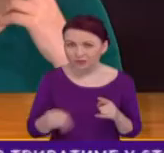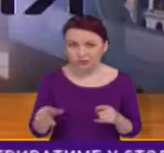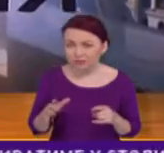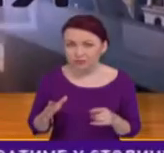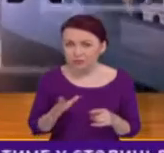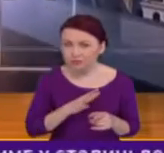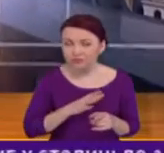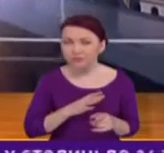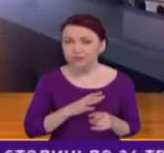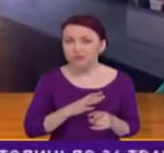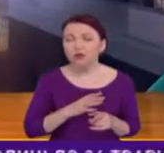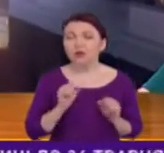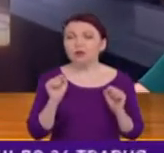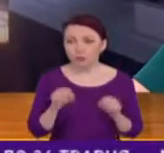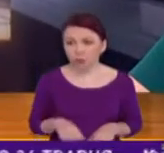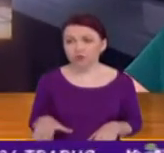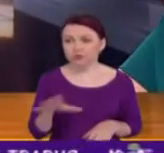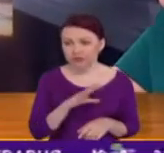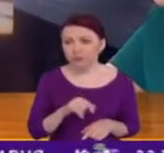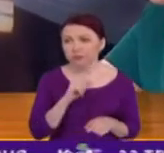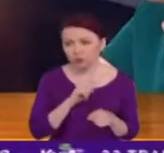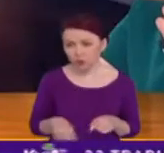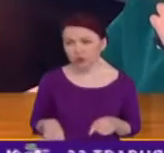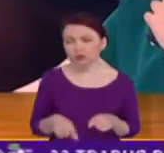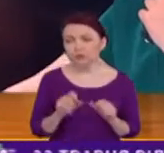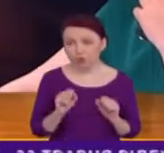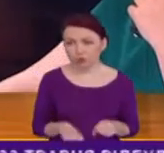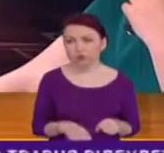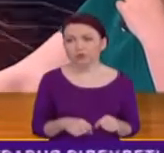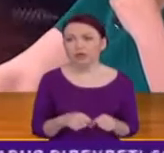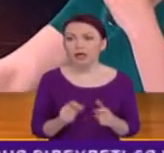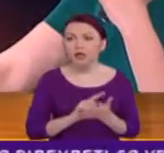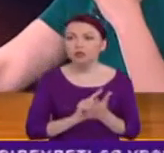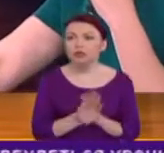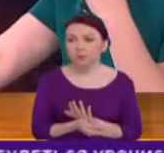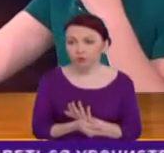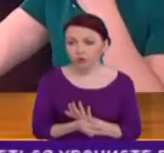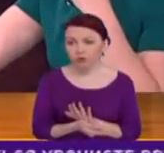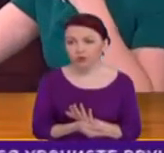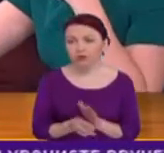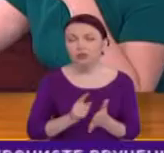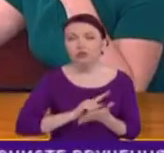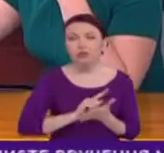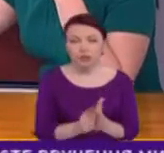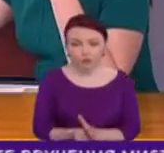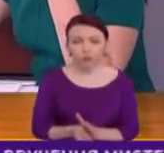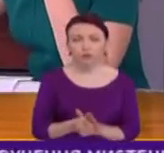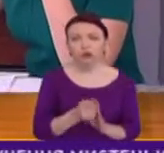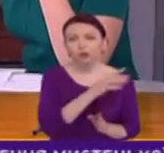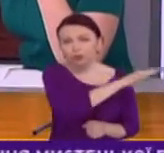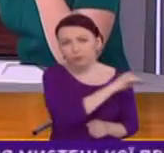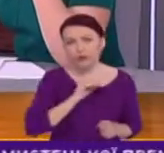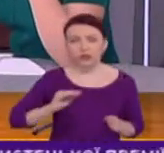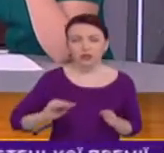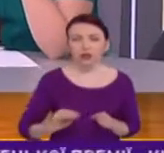прискорити. Ну, звичайно, що можна все прискорити, якщо це щось термінове, звичайно, що перекидаються кошти зразу